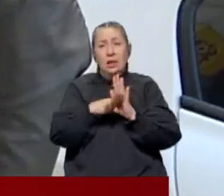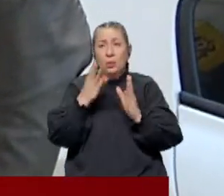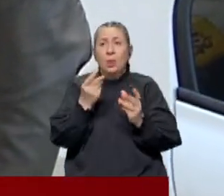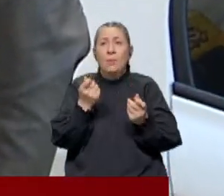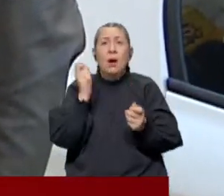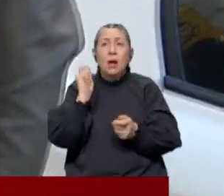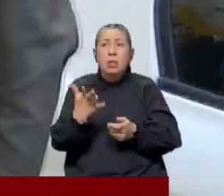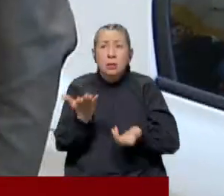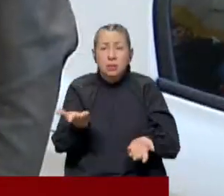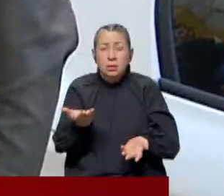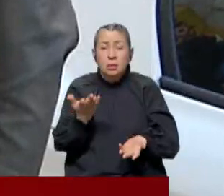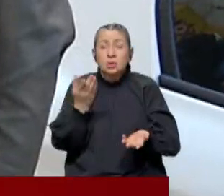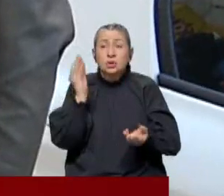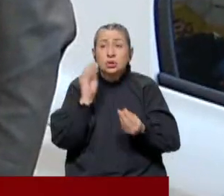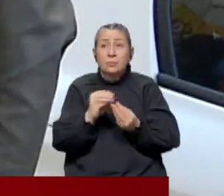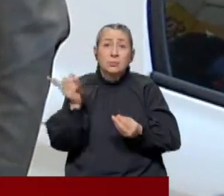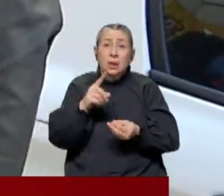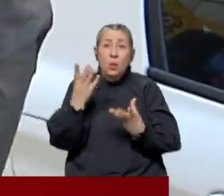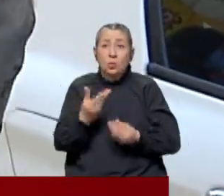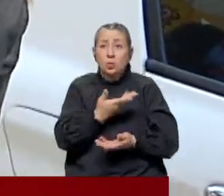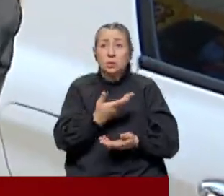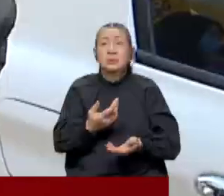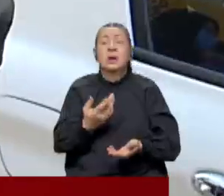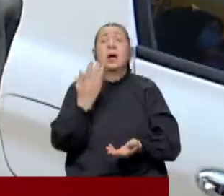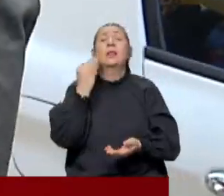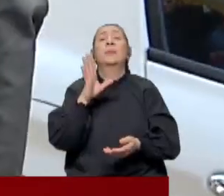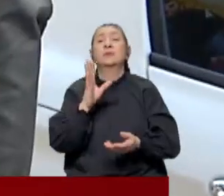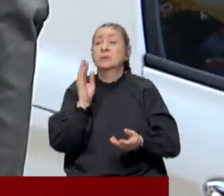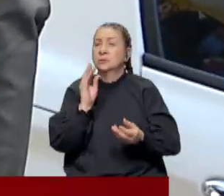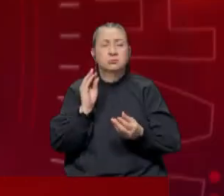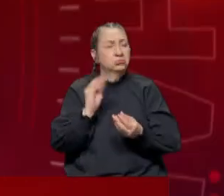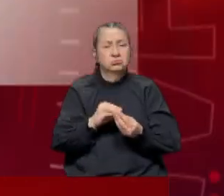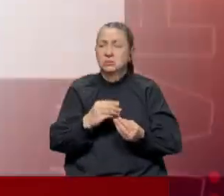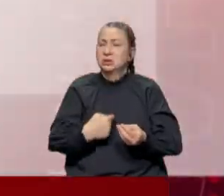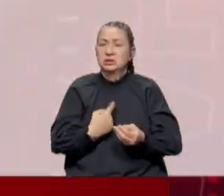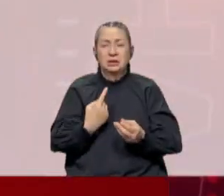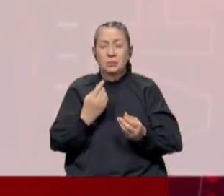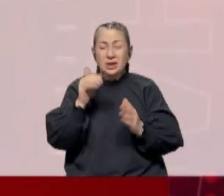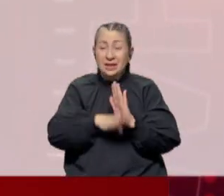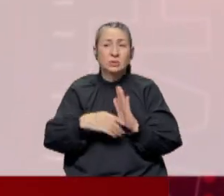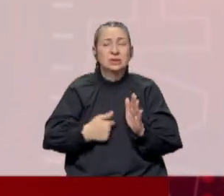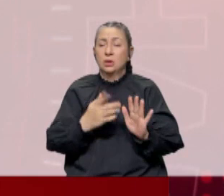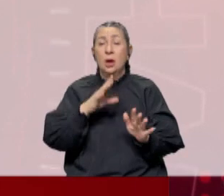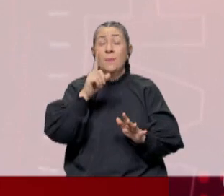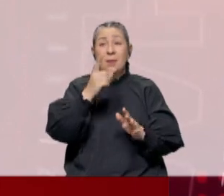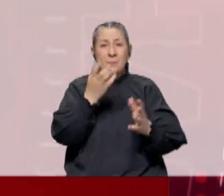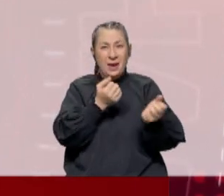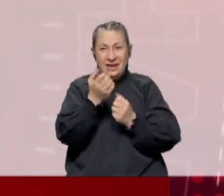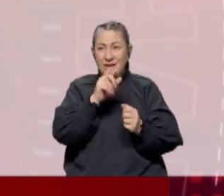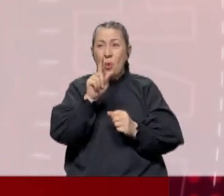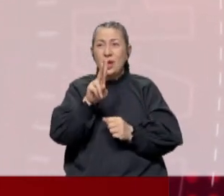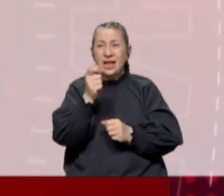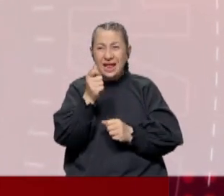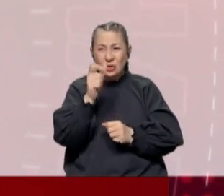gene fiyatlar çok yüksek. Gene zamlar geldi ya. Hissetmediniz mi indirimi? Yok, onu hissetmedik. Bir markette 12 lira 99 kuruş